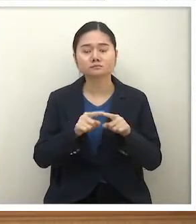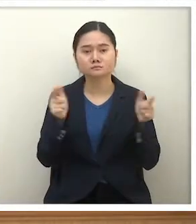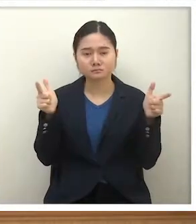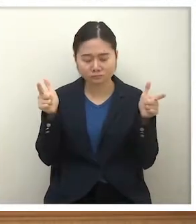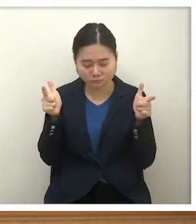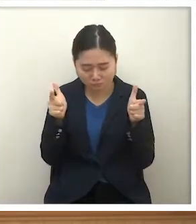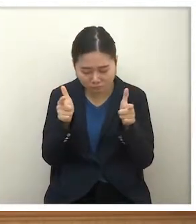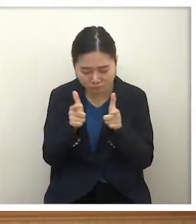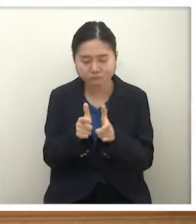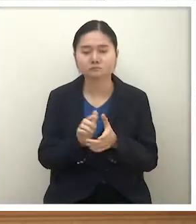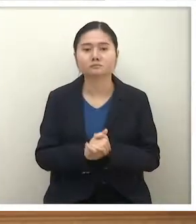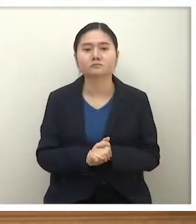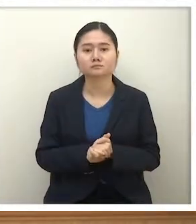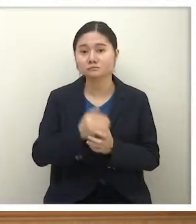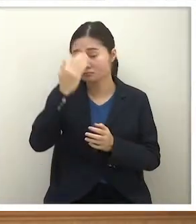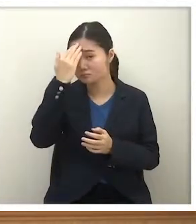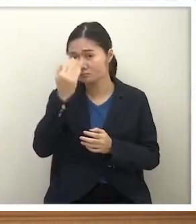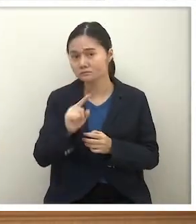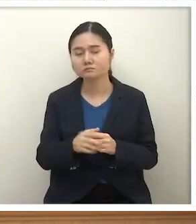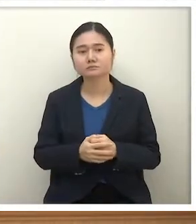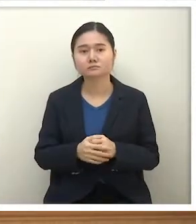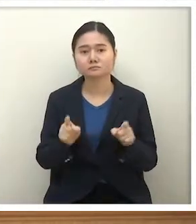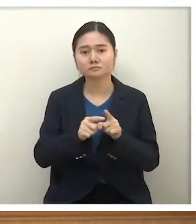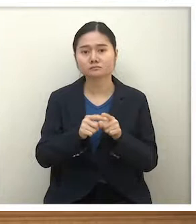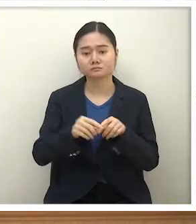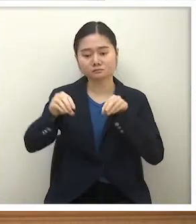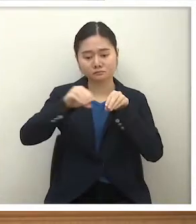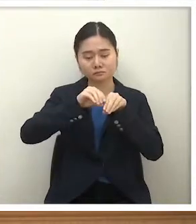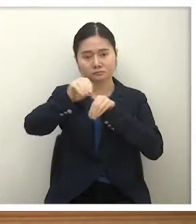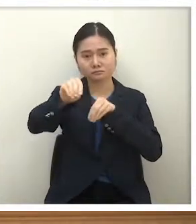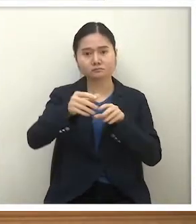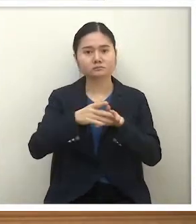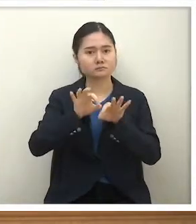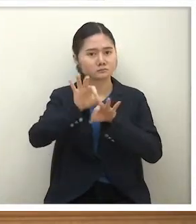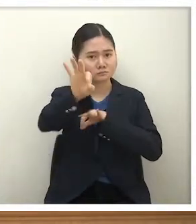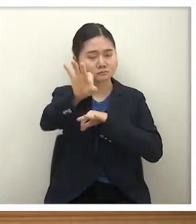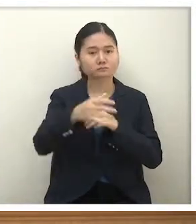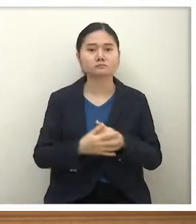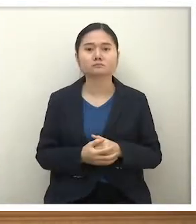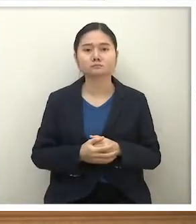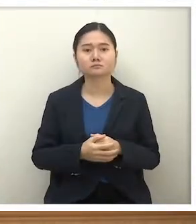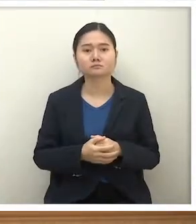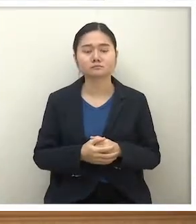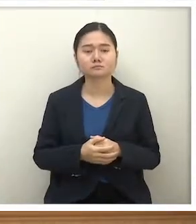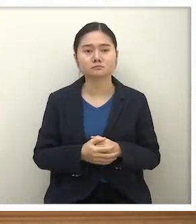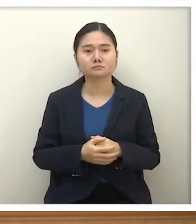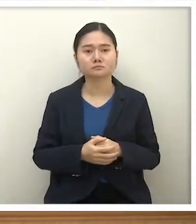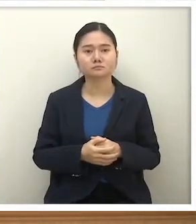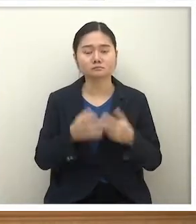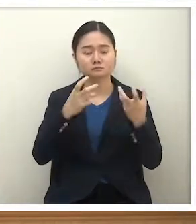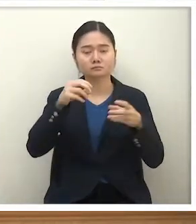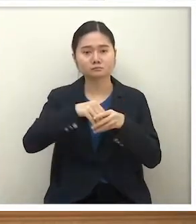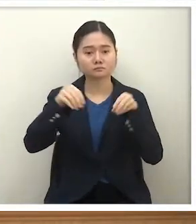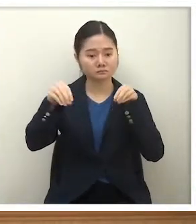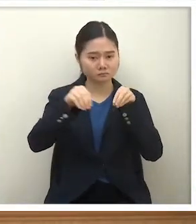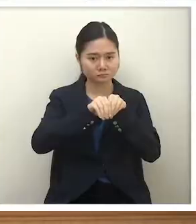งใช่แล้วเนื่องจากระยะของวัตถุจะไกลออกไปวัตถุที่อยู่ใก